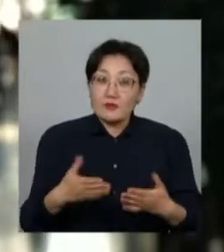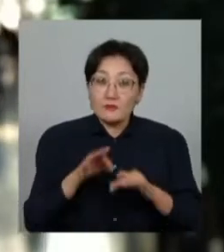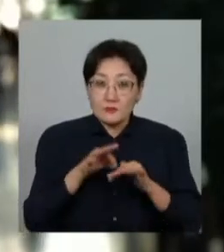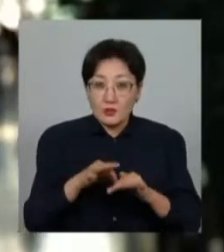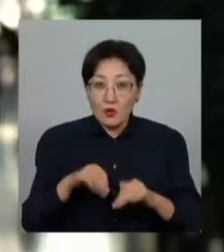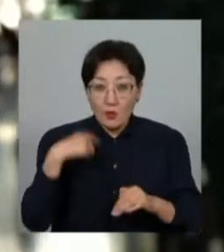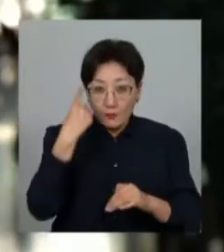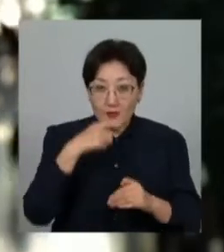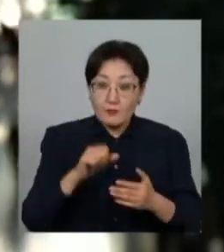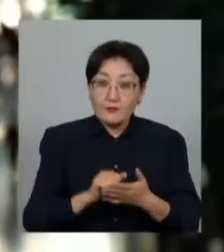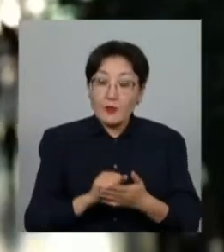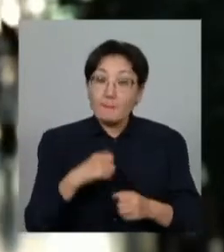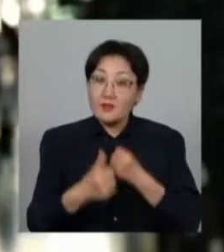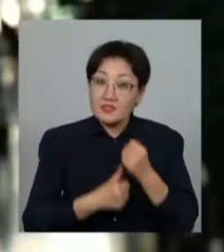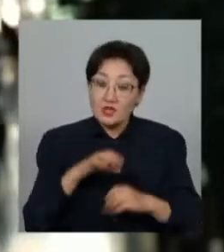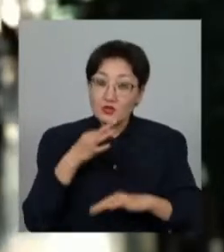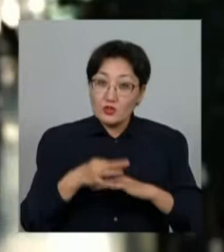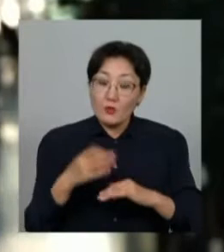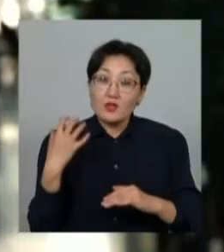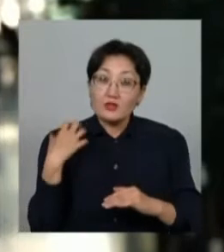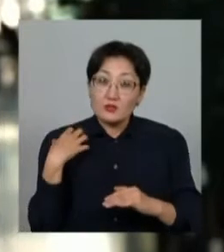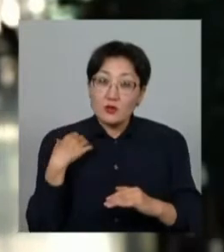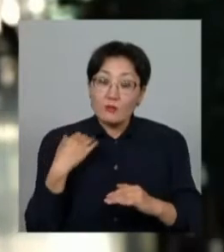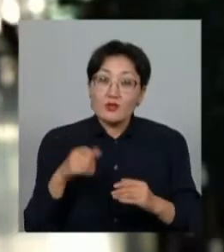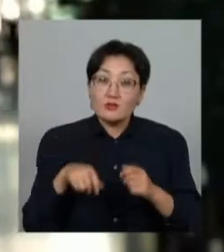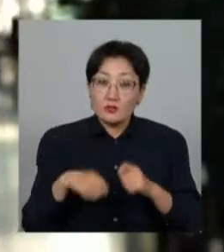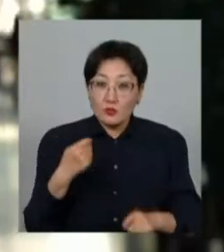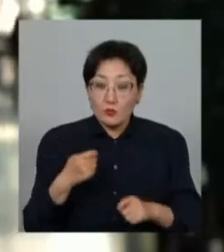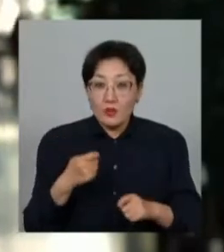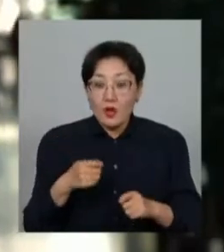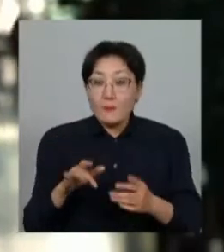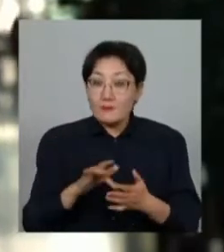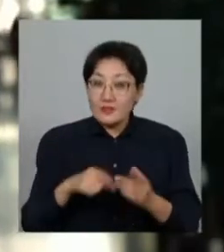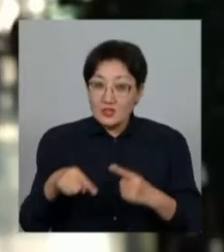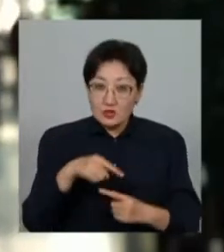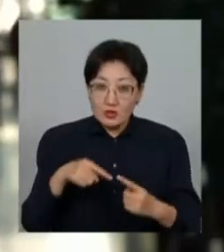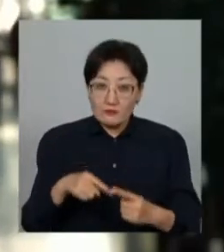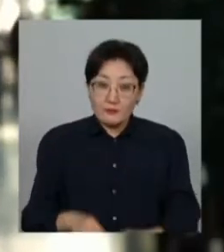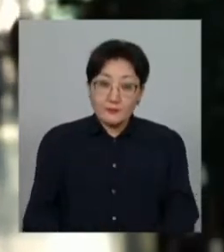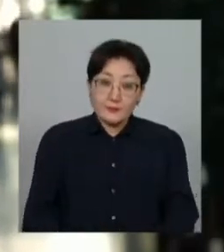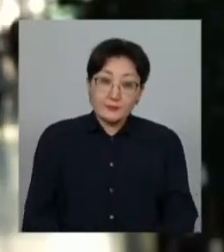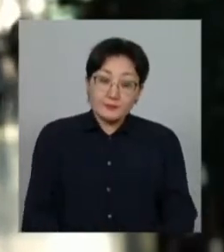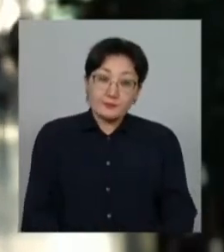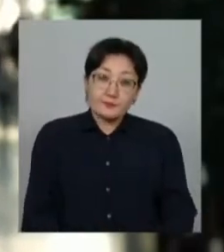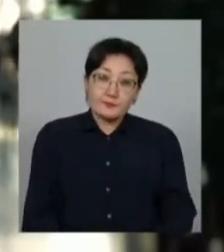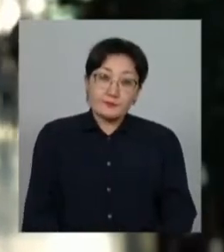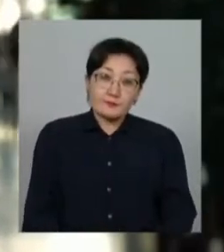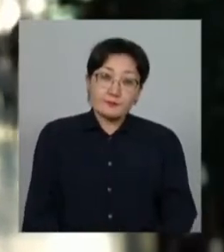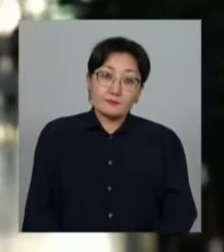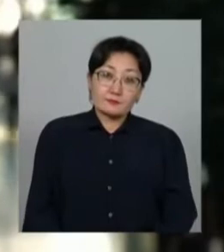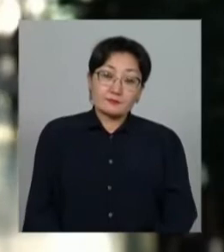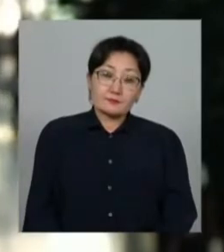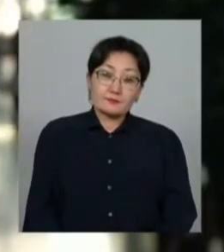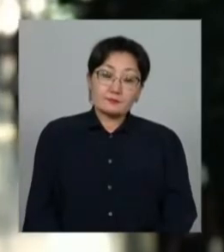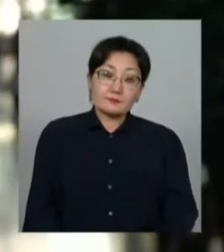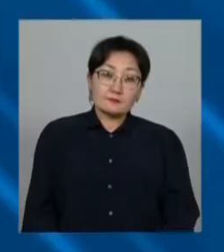ввести персональную материальную ответственность чиновников за ущерб, нанесенный бизнесу. Мира Альжанова, Данияр Умар, телеканал Алматы,